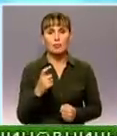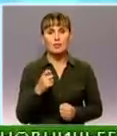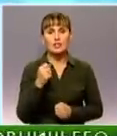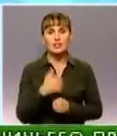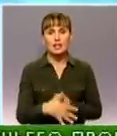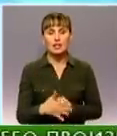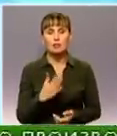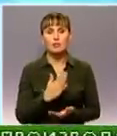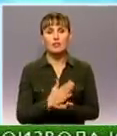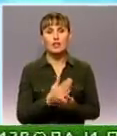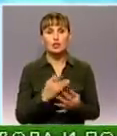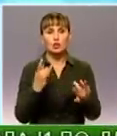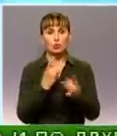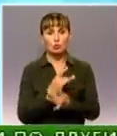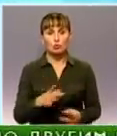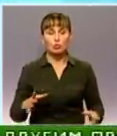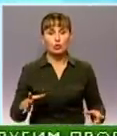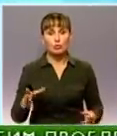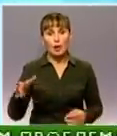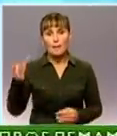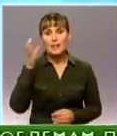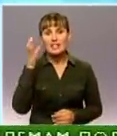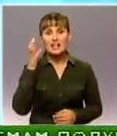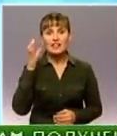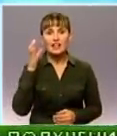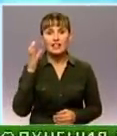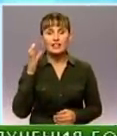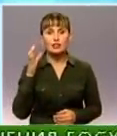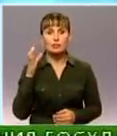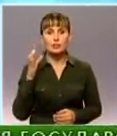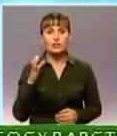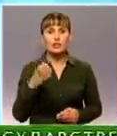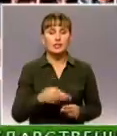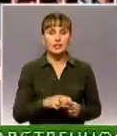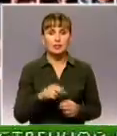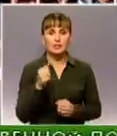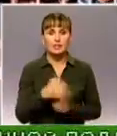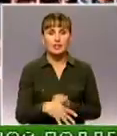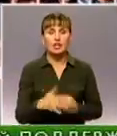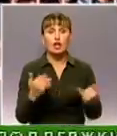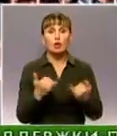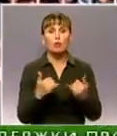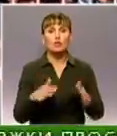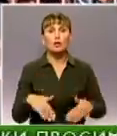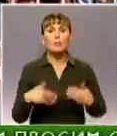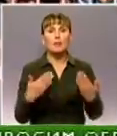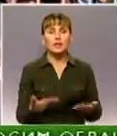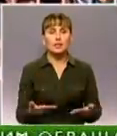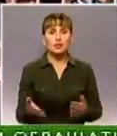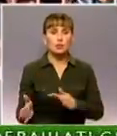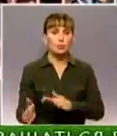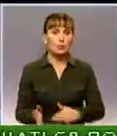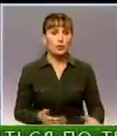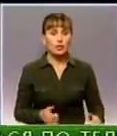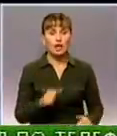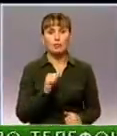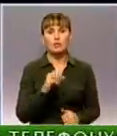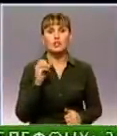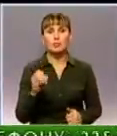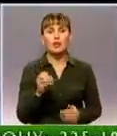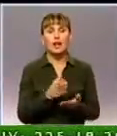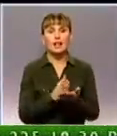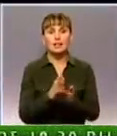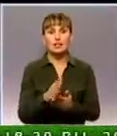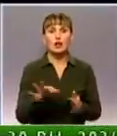центром, является культурно-образовательным студенческим центром. После поздравительной речи Ахметжан Исимов адресовал